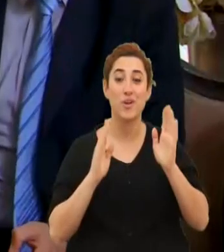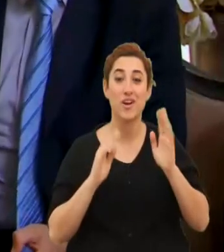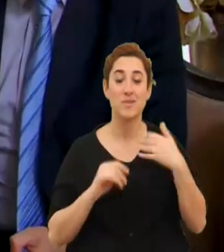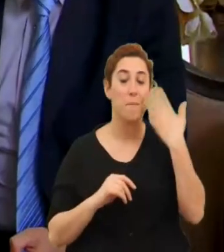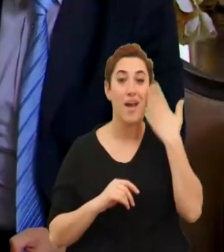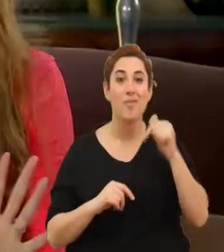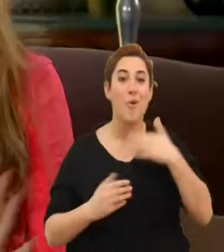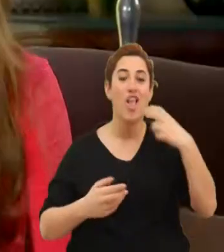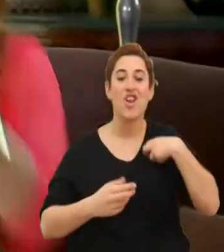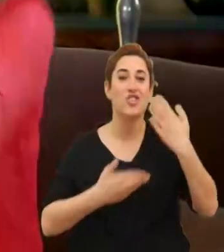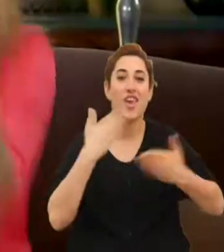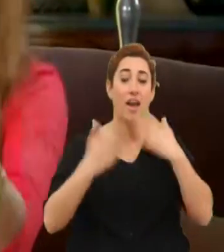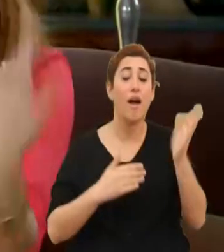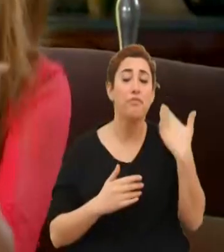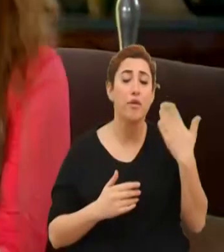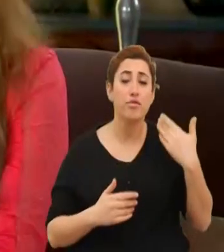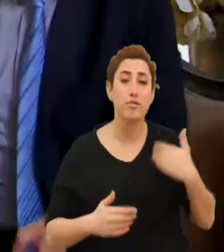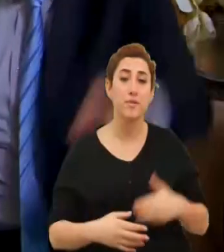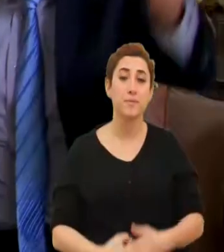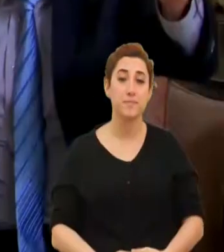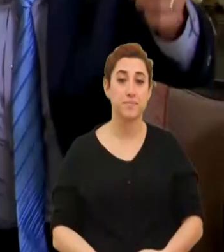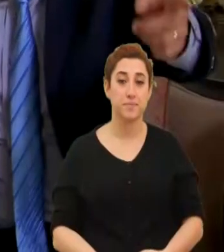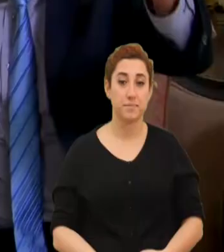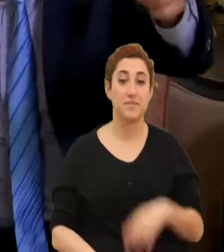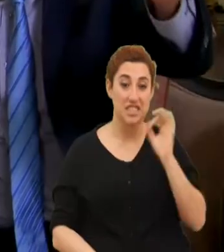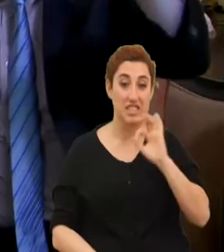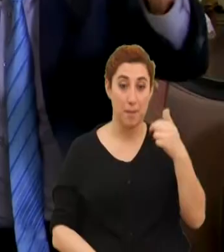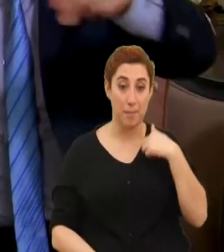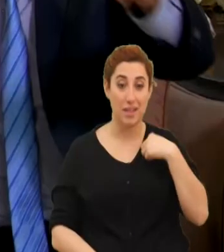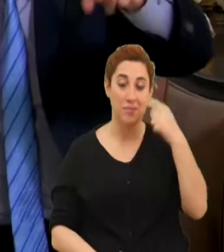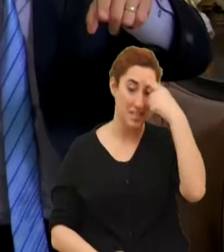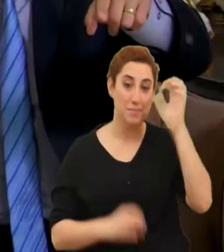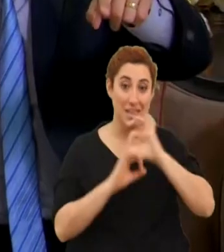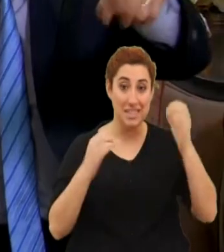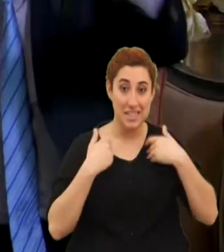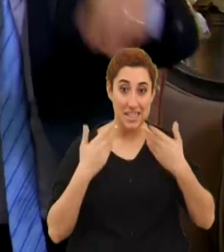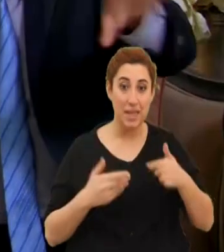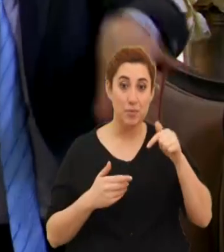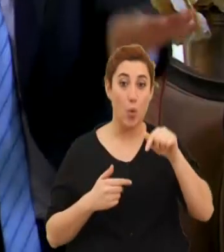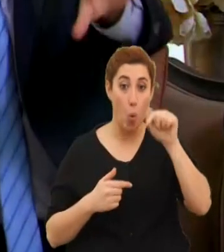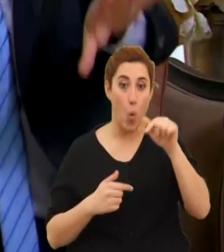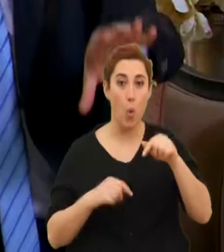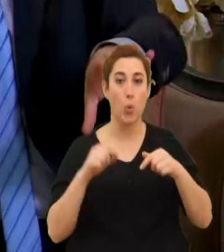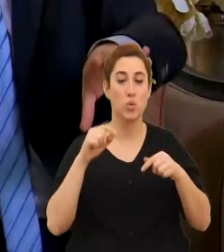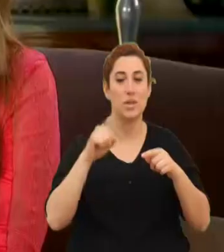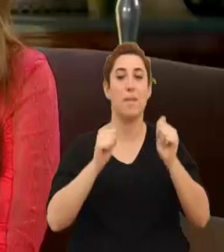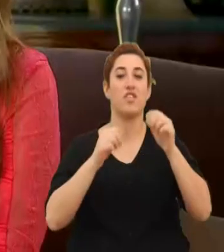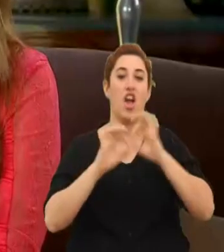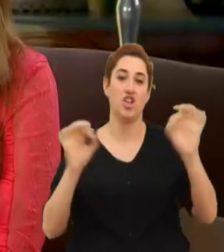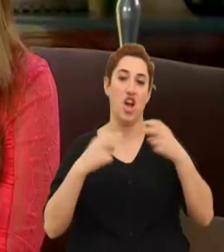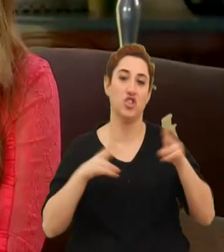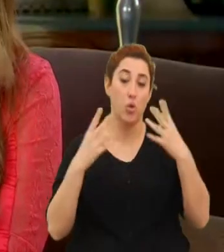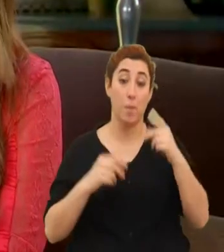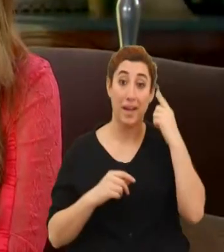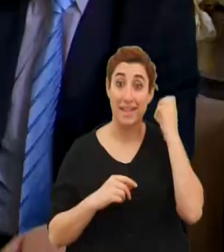Nurhoş. Bayılırım ben böyle aşk hikayelerine. Anlat. İşte benim bahtsızlığım da... O noktada devreye